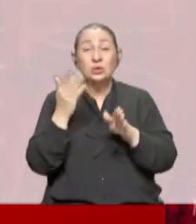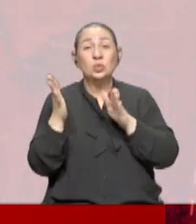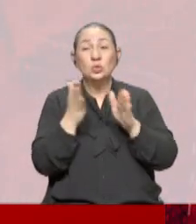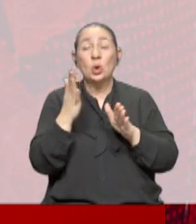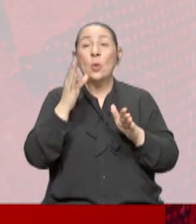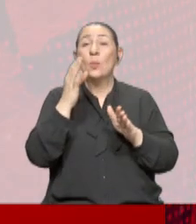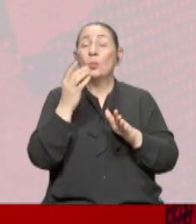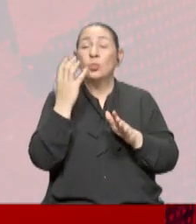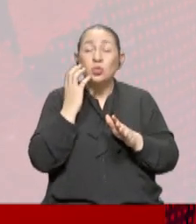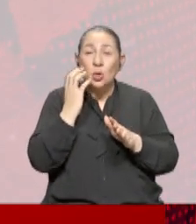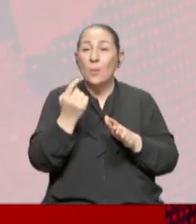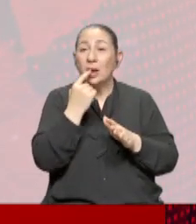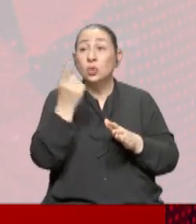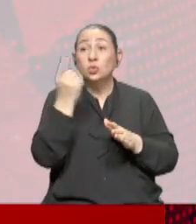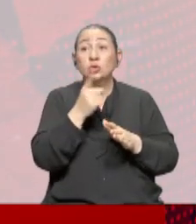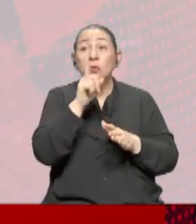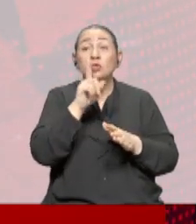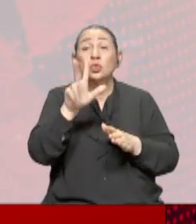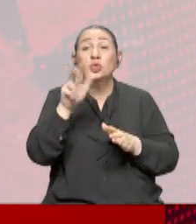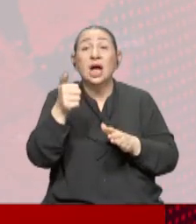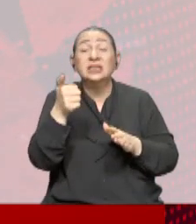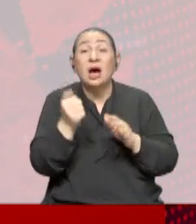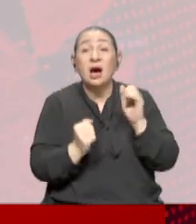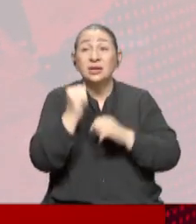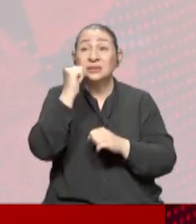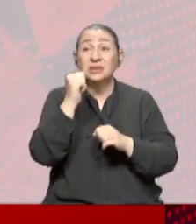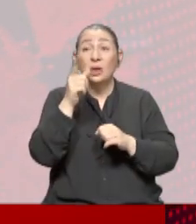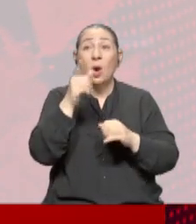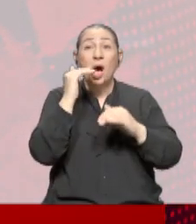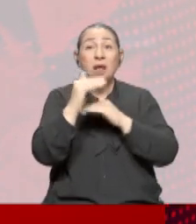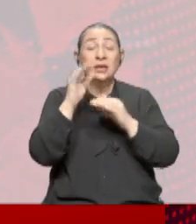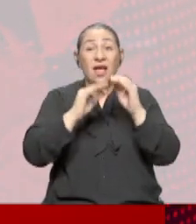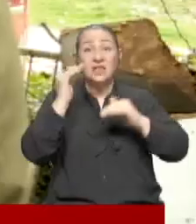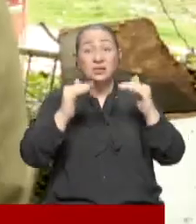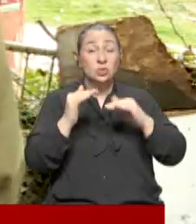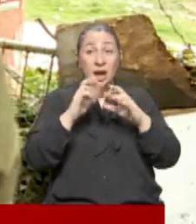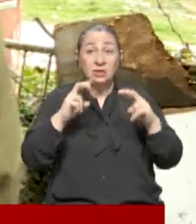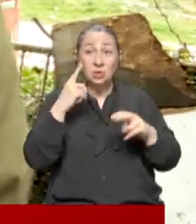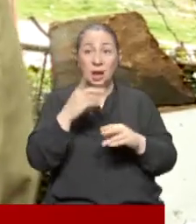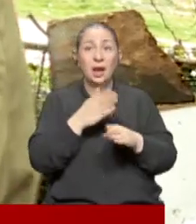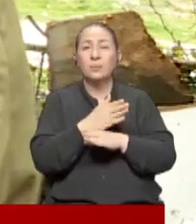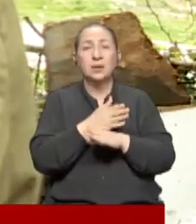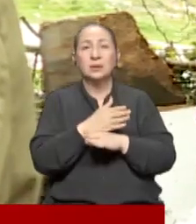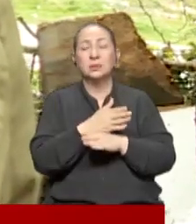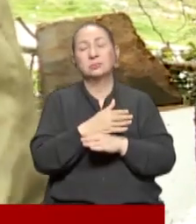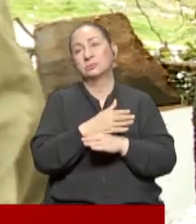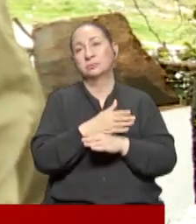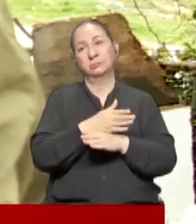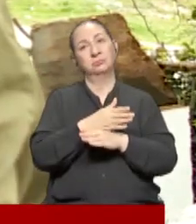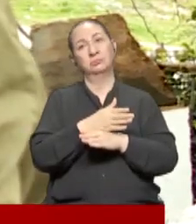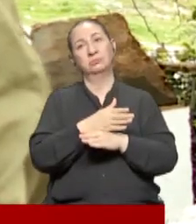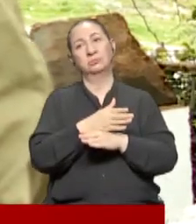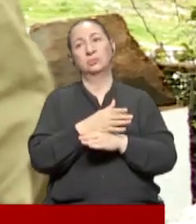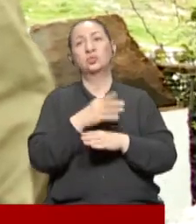un bulgur makarna bile yüzde 136 artı birleşik kamu-iş halkın enflasyon araştırmasına göre ekmek ekmek